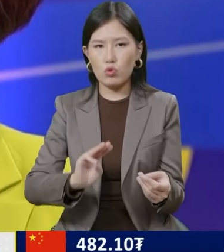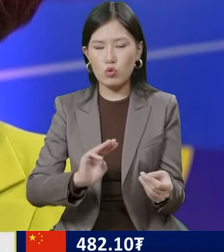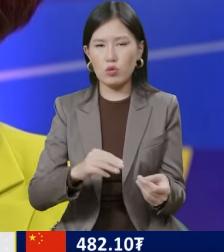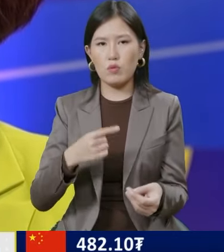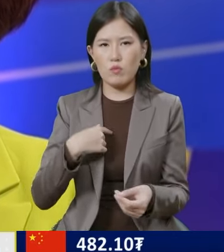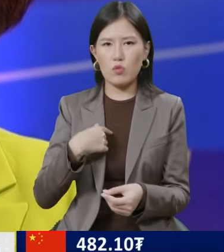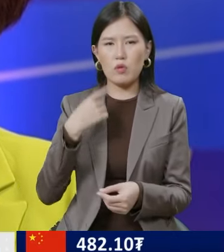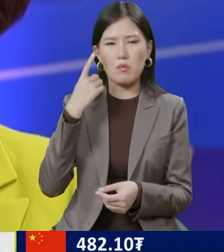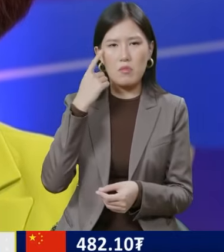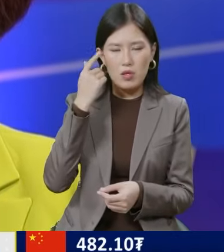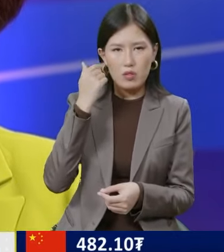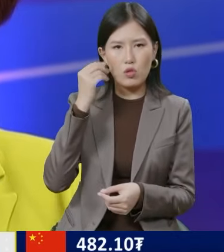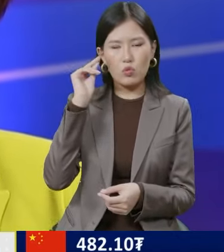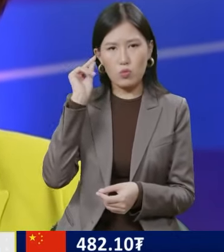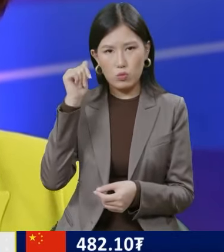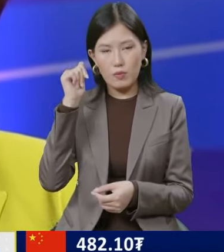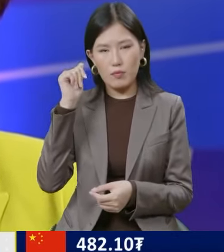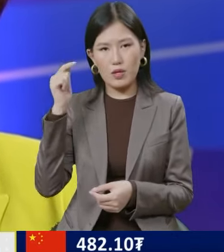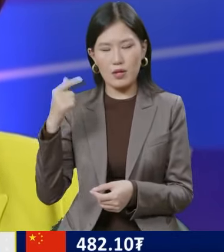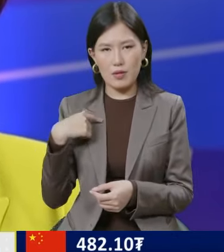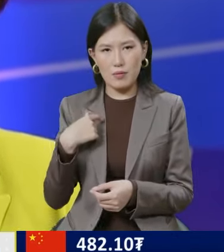өөрийнхөө сурсан мэдсэн асуудлаа болохоор